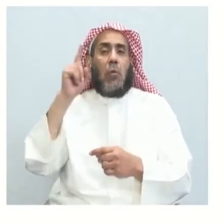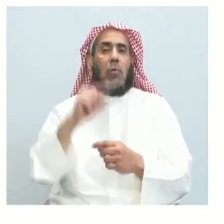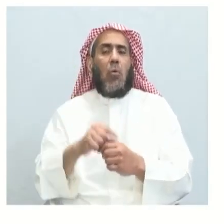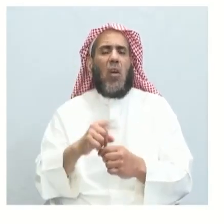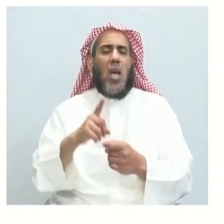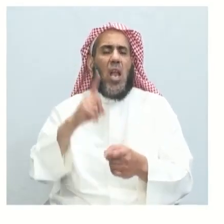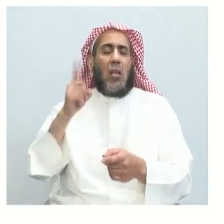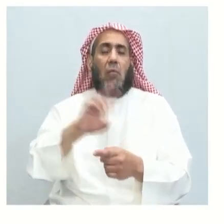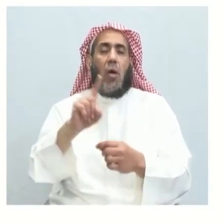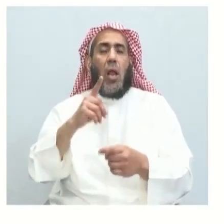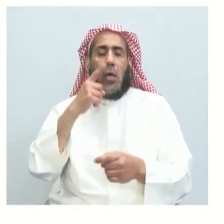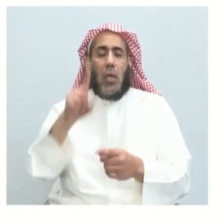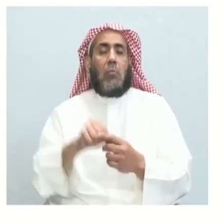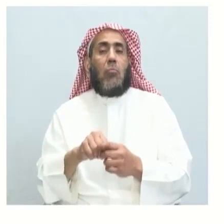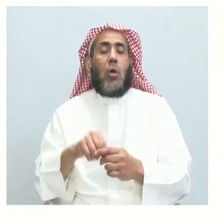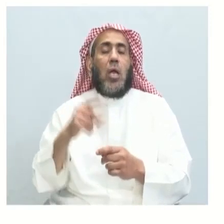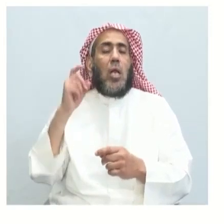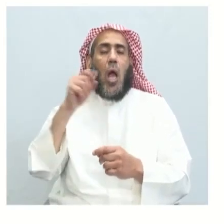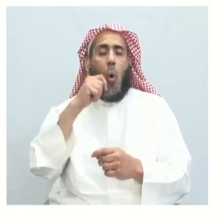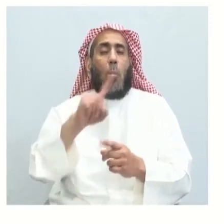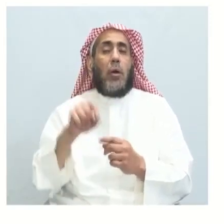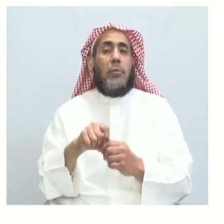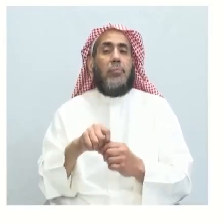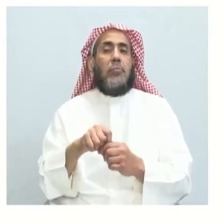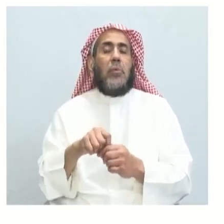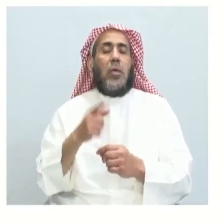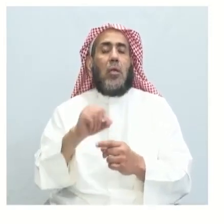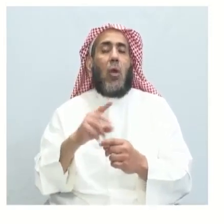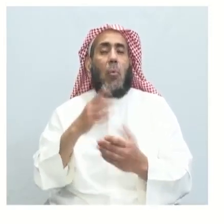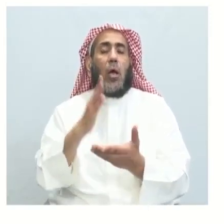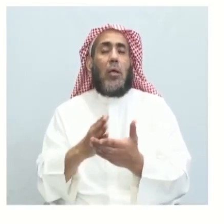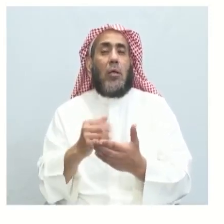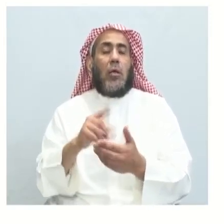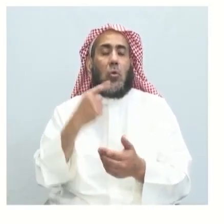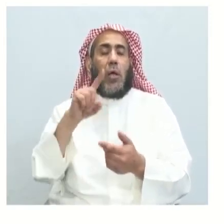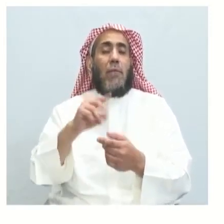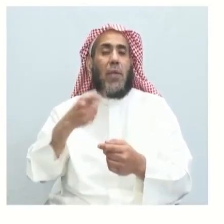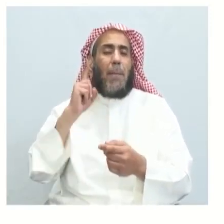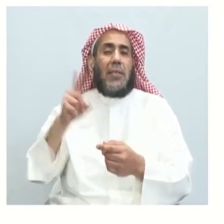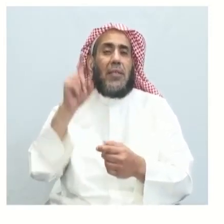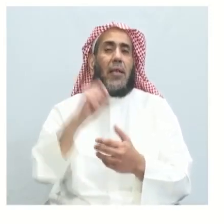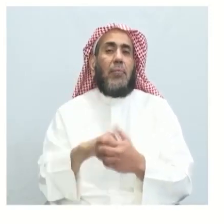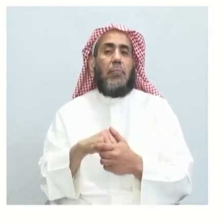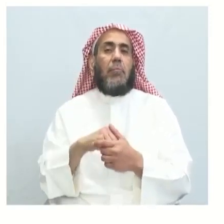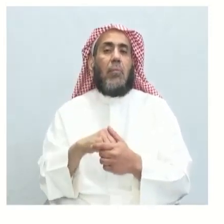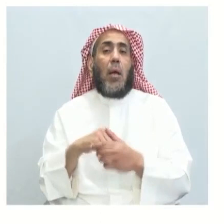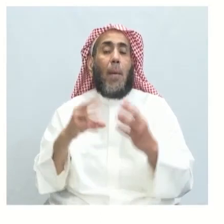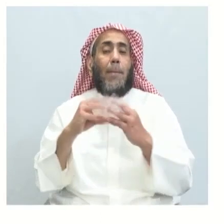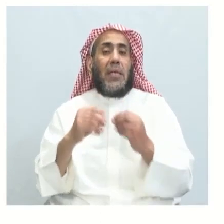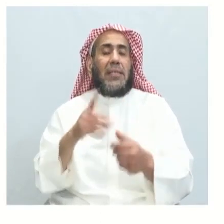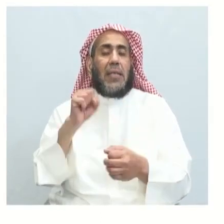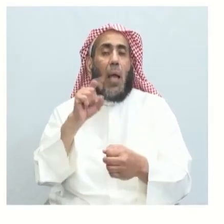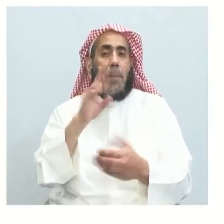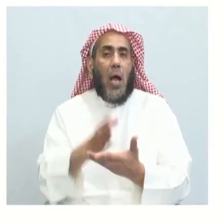فان عصيته فلا طاعه لي عليكم كذلك عمر رضي الله عنه يقول انه لم يبلغ حق ذ حق ان يطاع في معصيه الله معنى انه صاحب